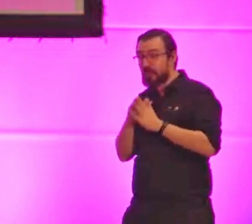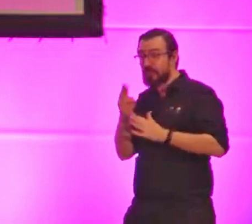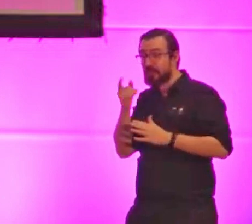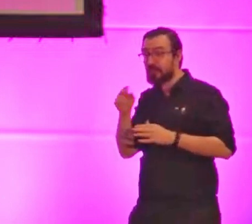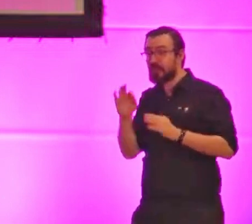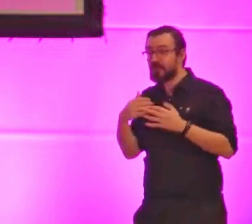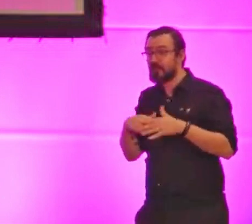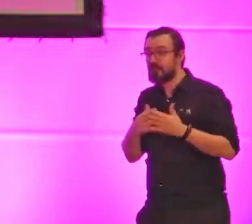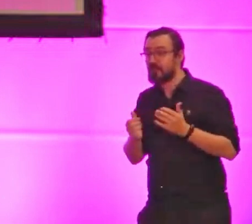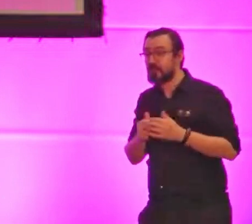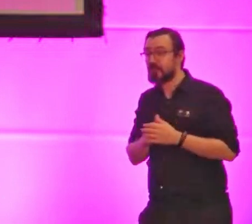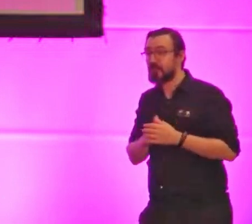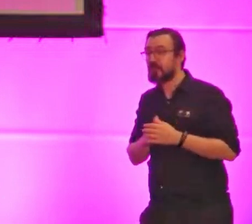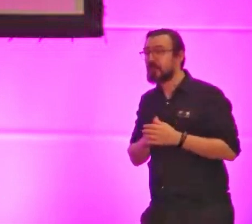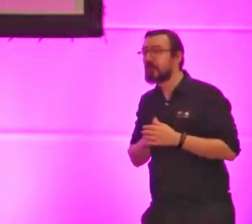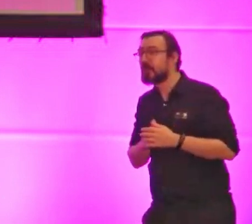det fungerar inte?